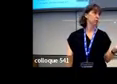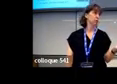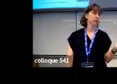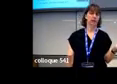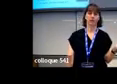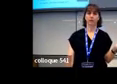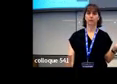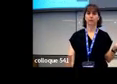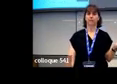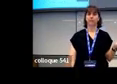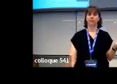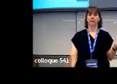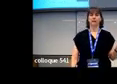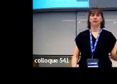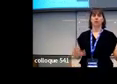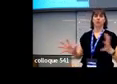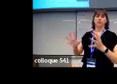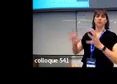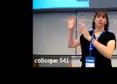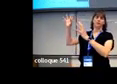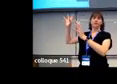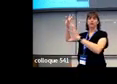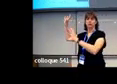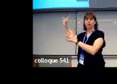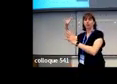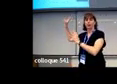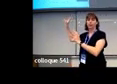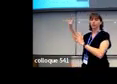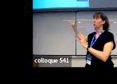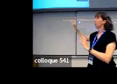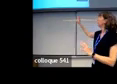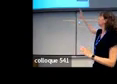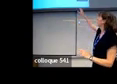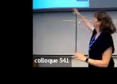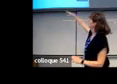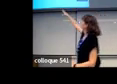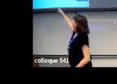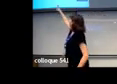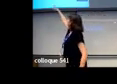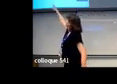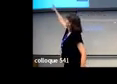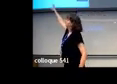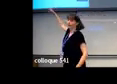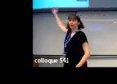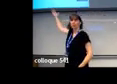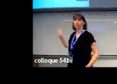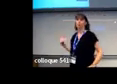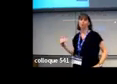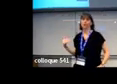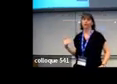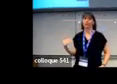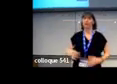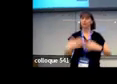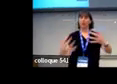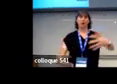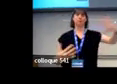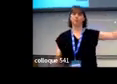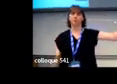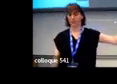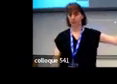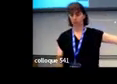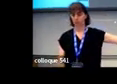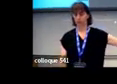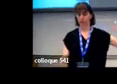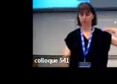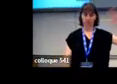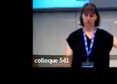d'écran fonctionne avec H5P. Donc, par exemple, on a ici un vrai ou faux, puis vous voyez en bas qu'il a réutilisé. Fait que quelqu'un pourrait directement le prendre puis le